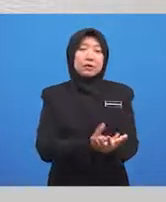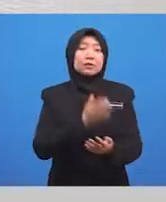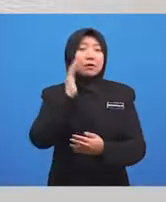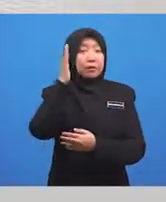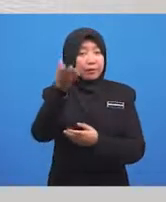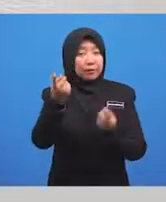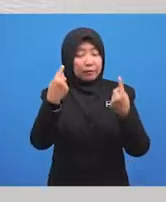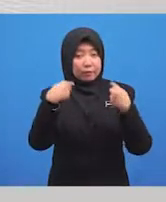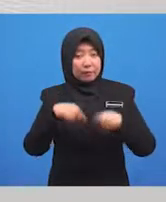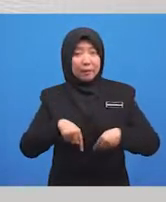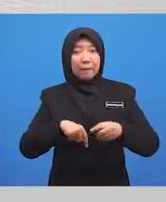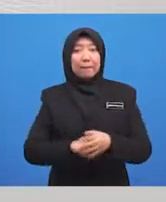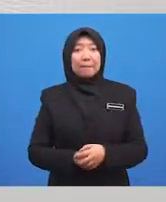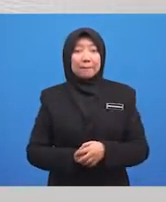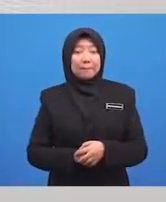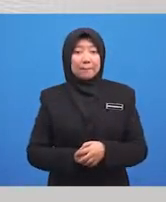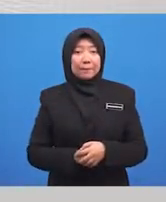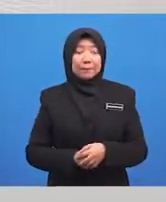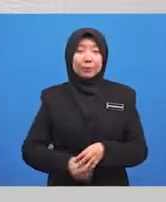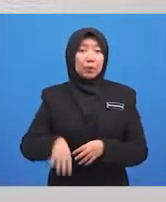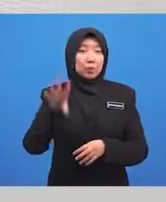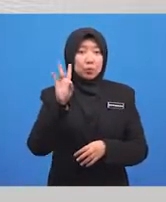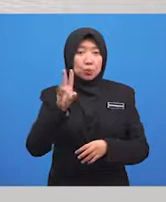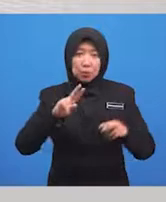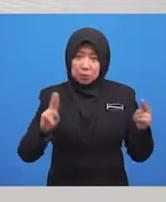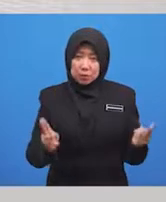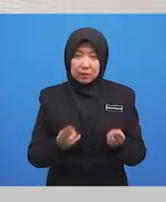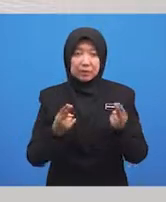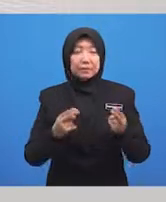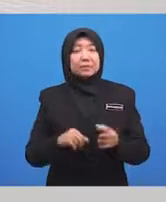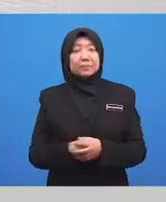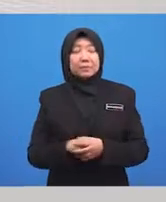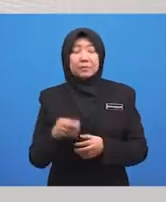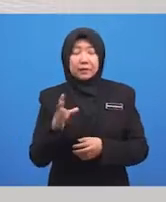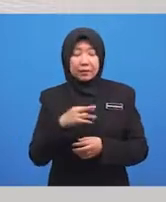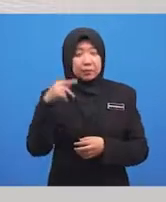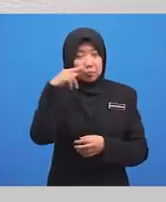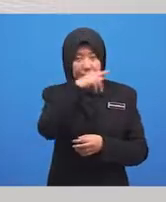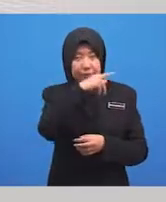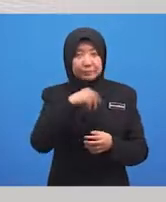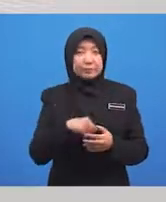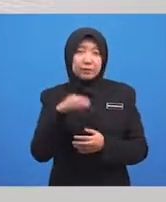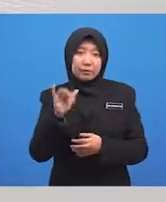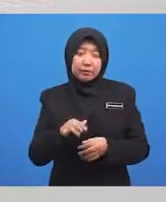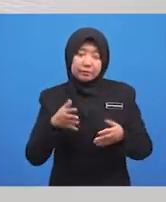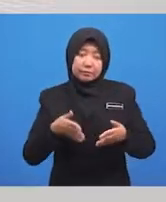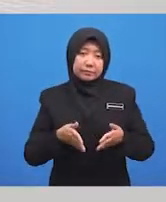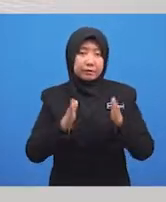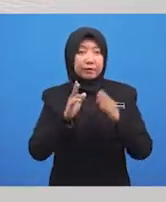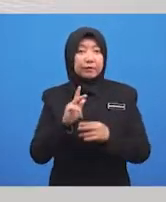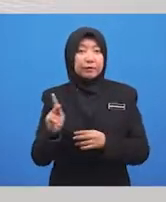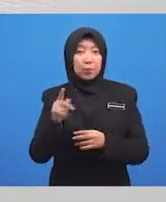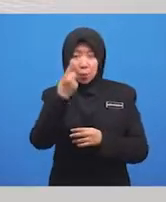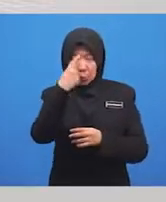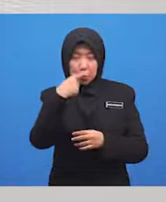datang. Terdapat 7 usaha pemeliharaan dan pemuliharaan yang dijalankan untuk